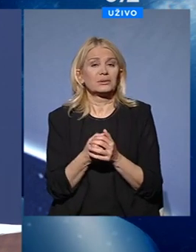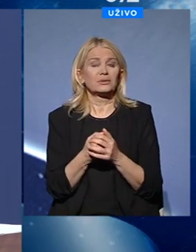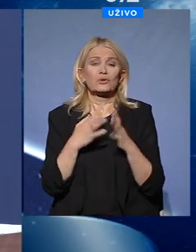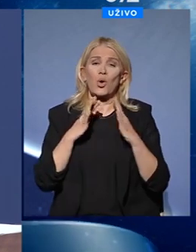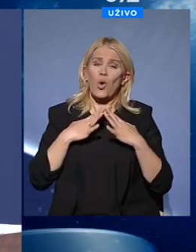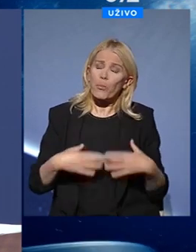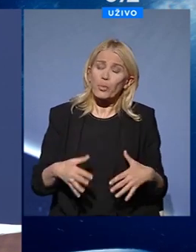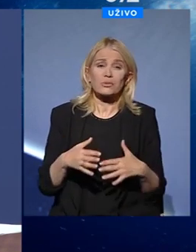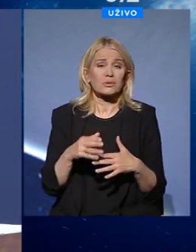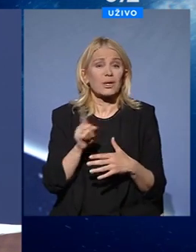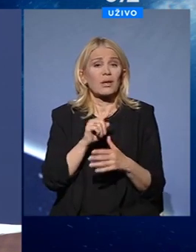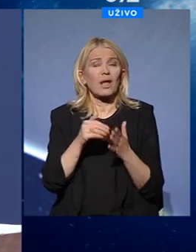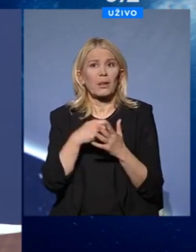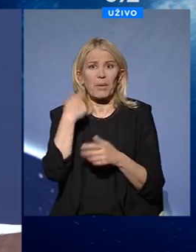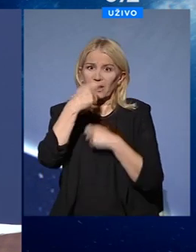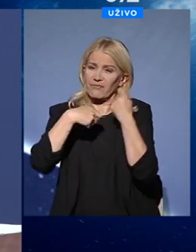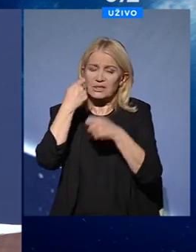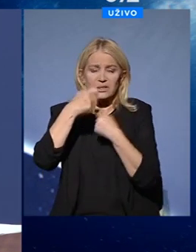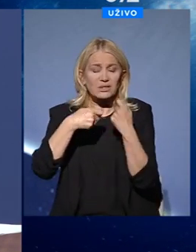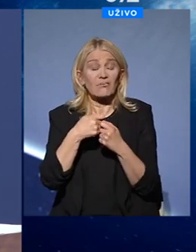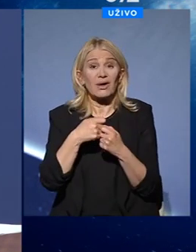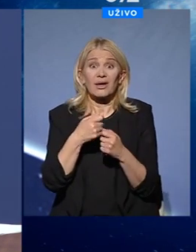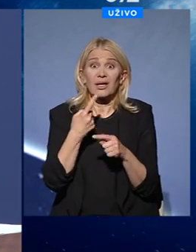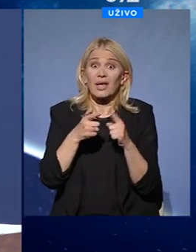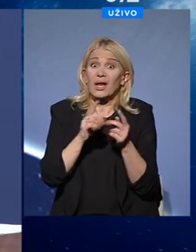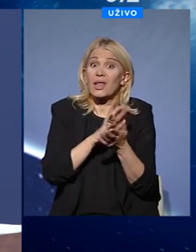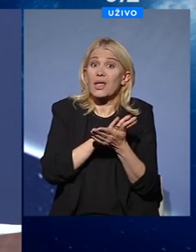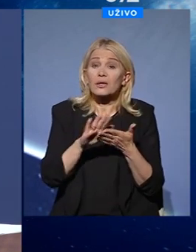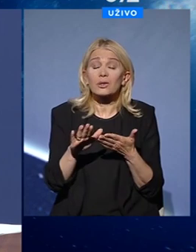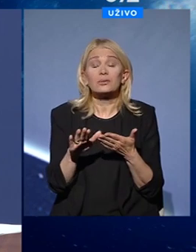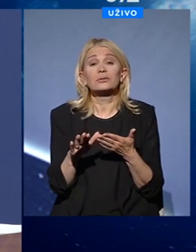opusti, ne treba da nas zavara, jer jednostavno